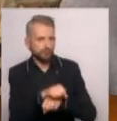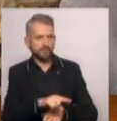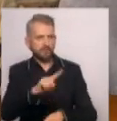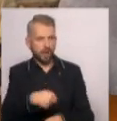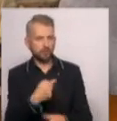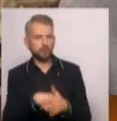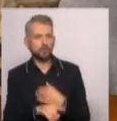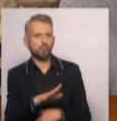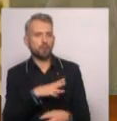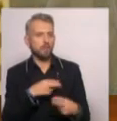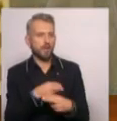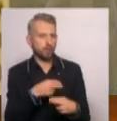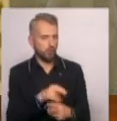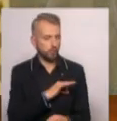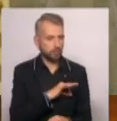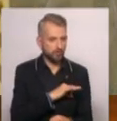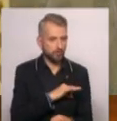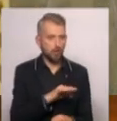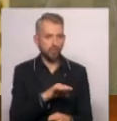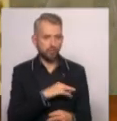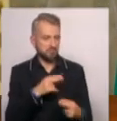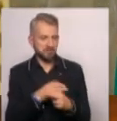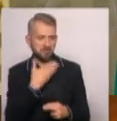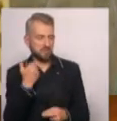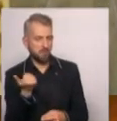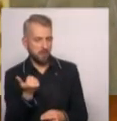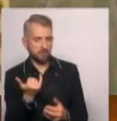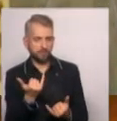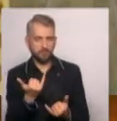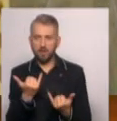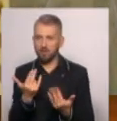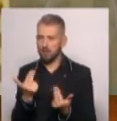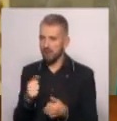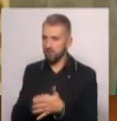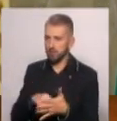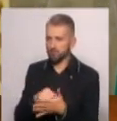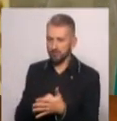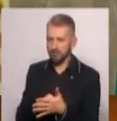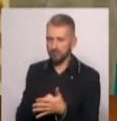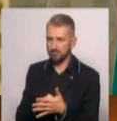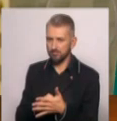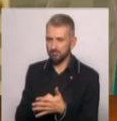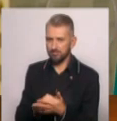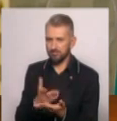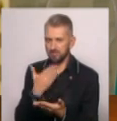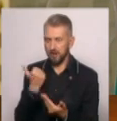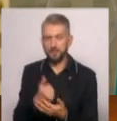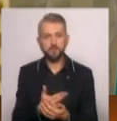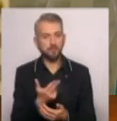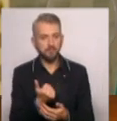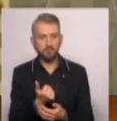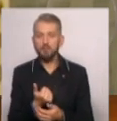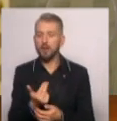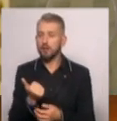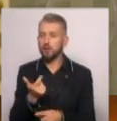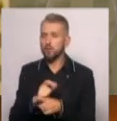що була перепона юридична, зараз вона знята. Угу. Зараз і немає причини не підключати. Угу. Так, пане Сергію, дуже дякую.